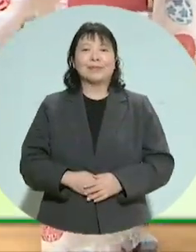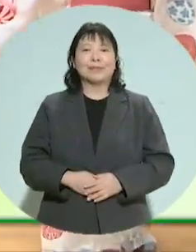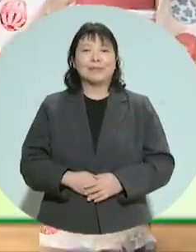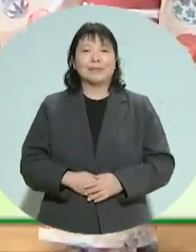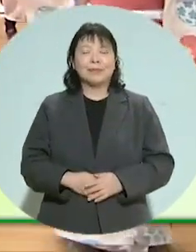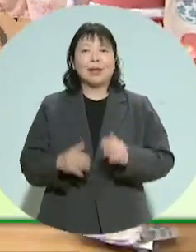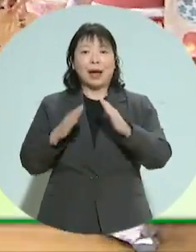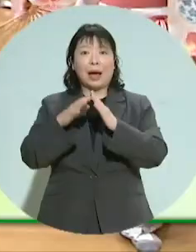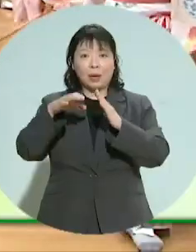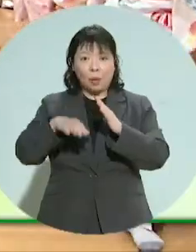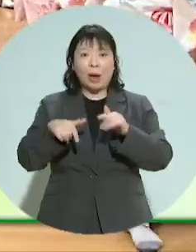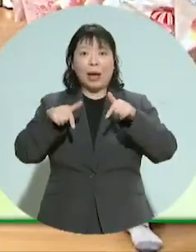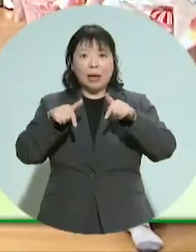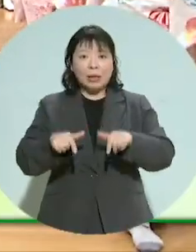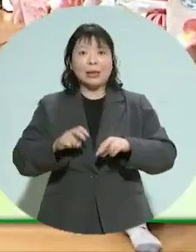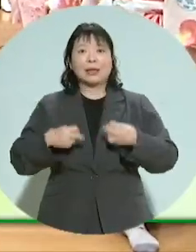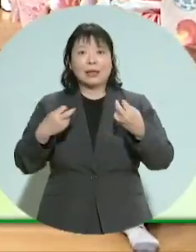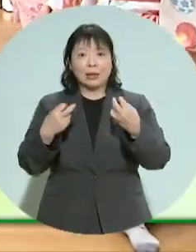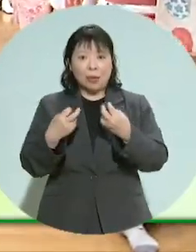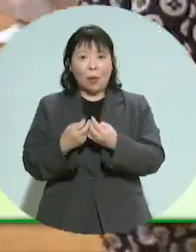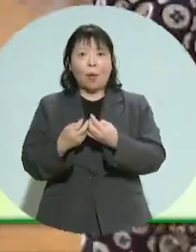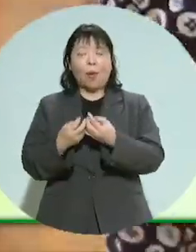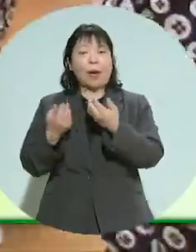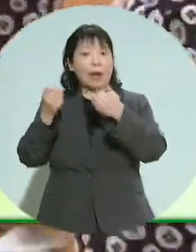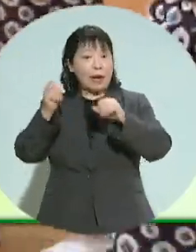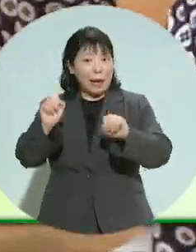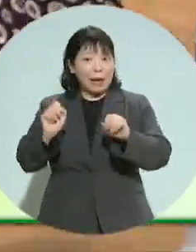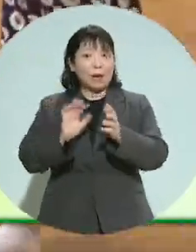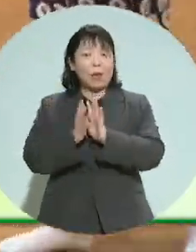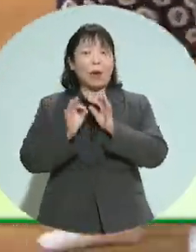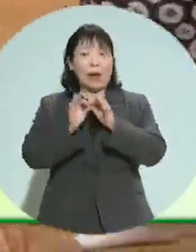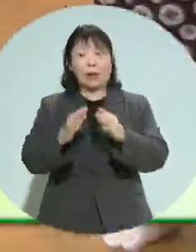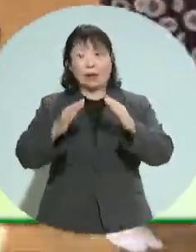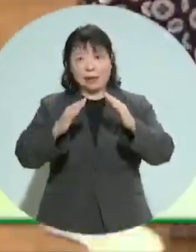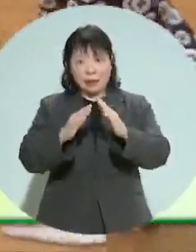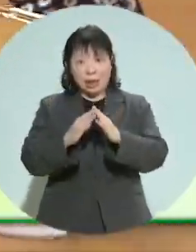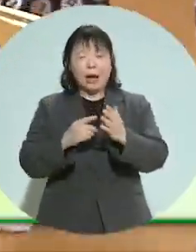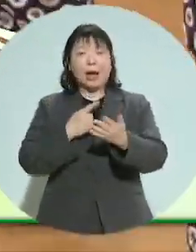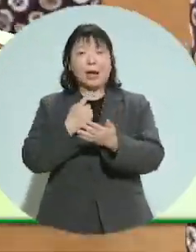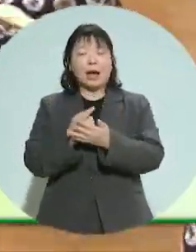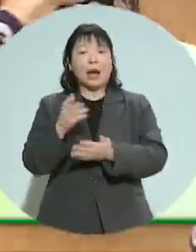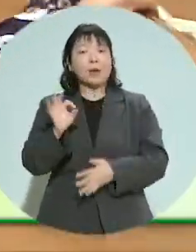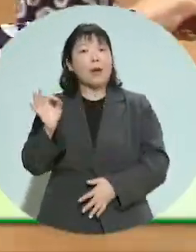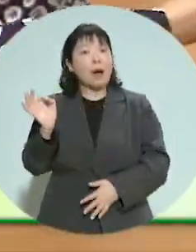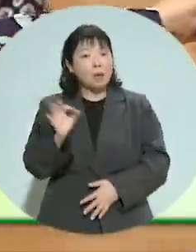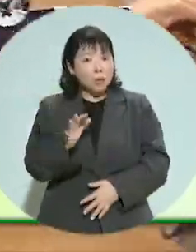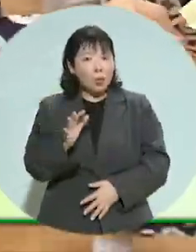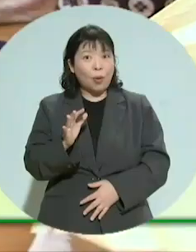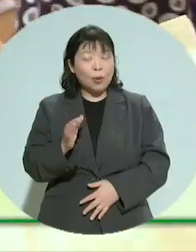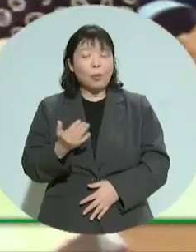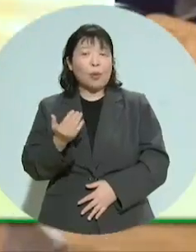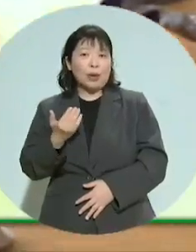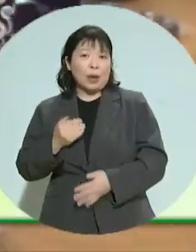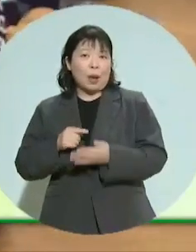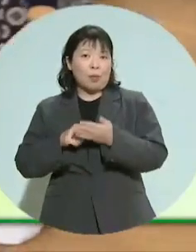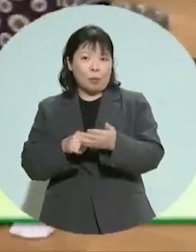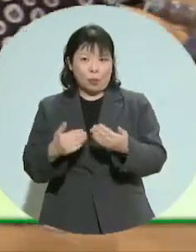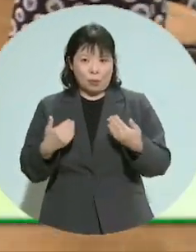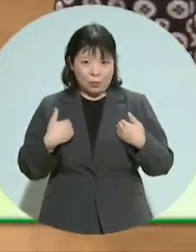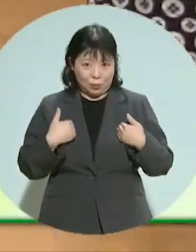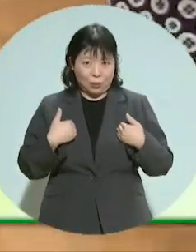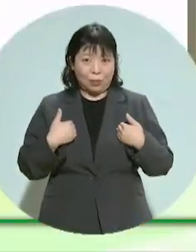は西新宿にある芸能家電社です。参加費は無料ですが、事前申し込みが必要です。